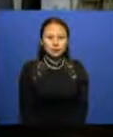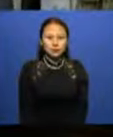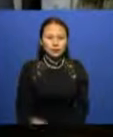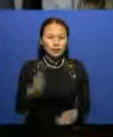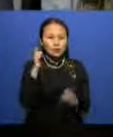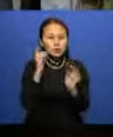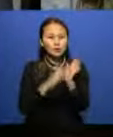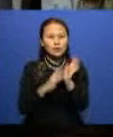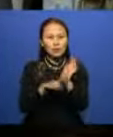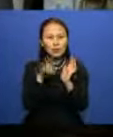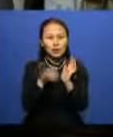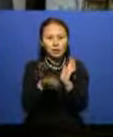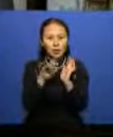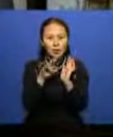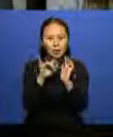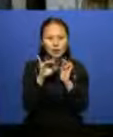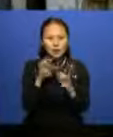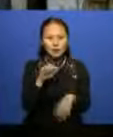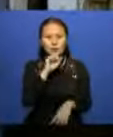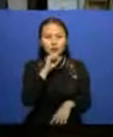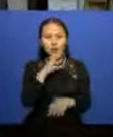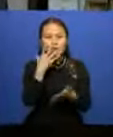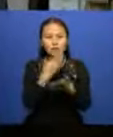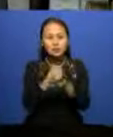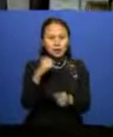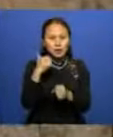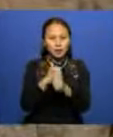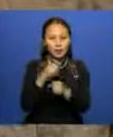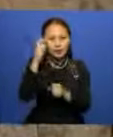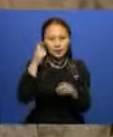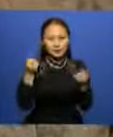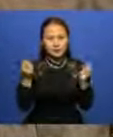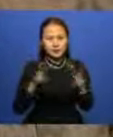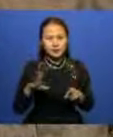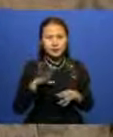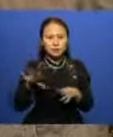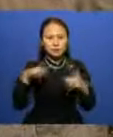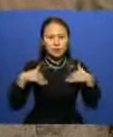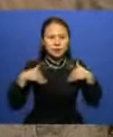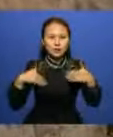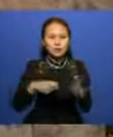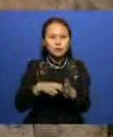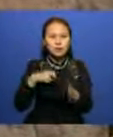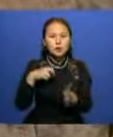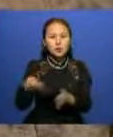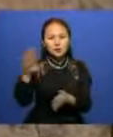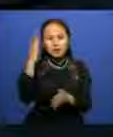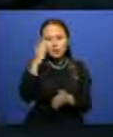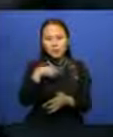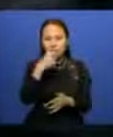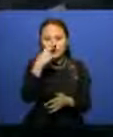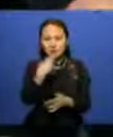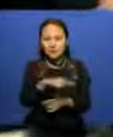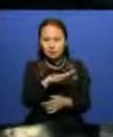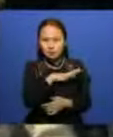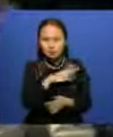Жасы 90-ға таяған Әнуар Бегата елбасының соғыс ардагерлеріне арнайы құттықтау қағаздарын жолдағанын теледидардан көрді.